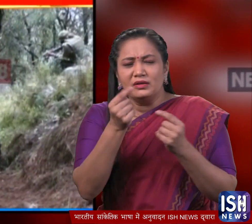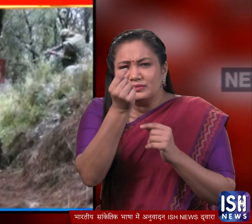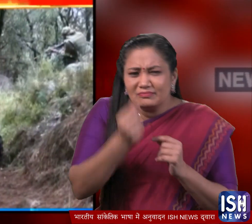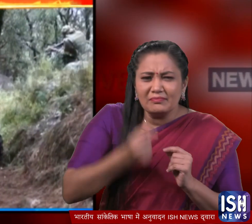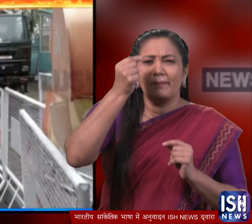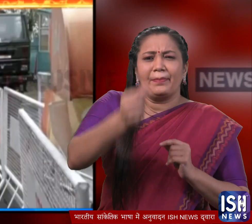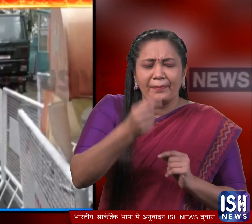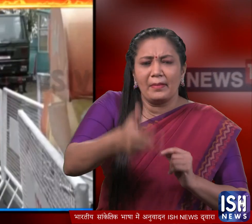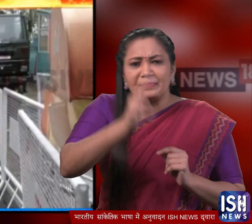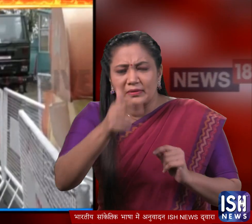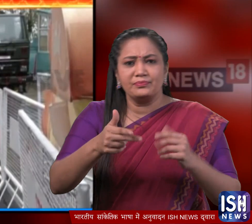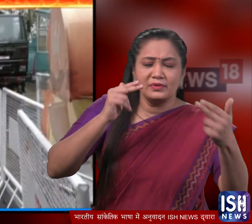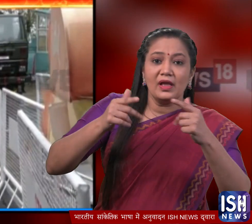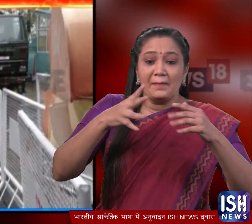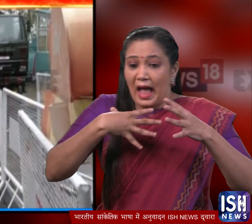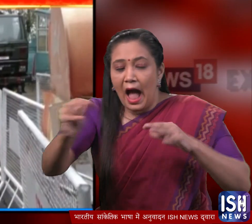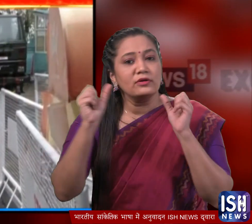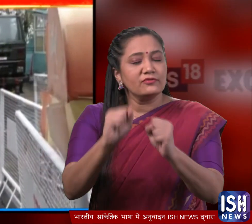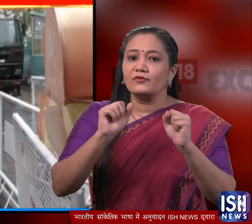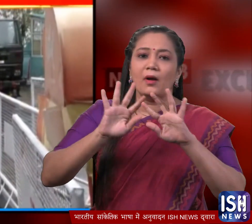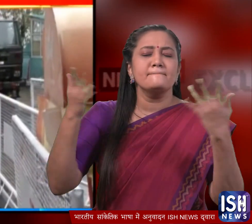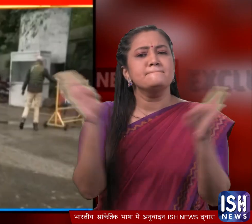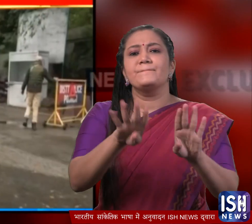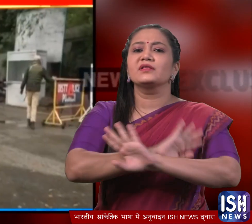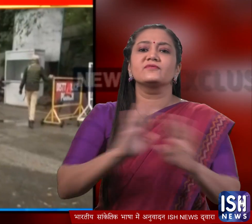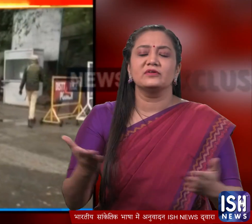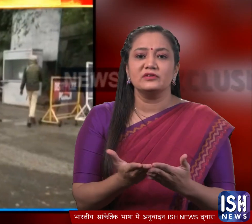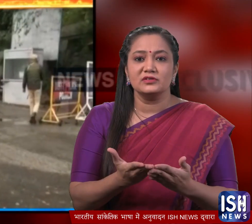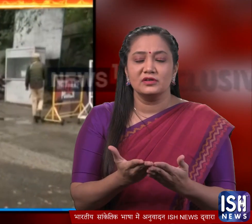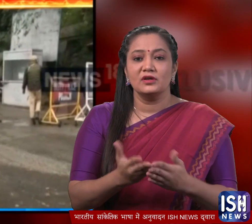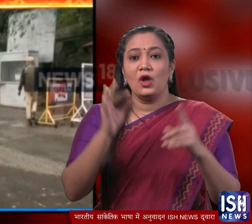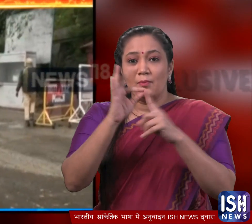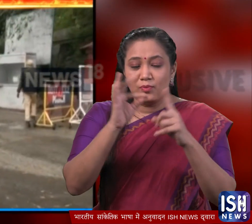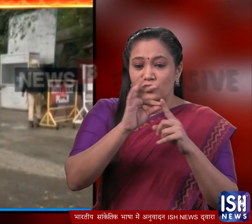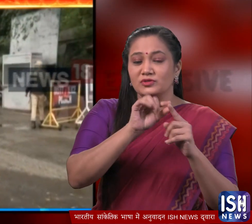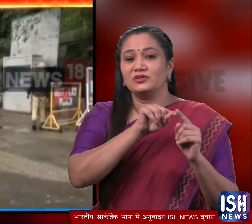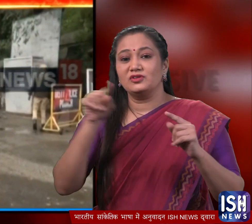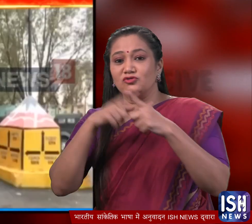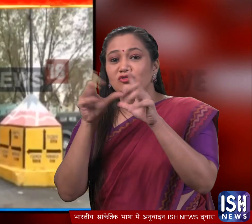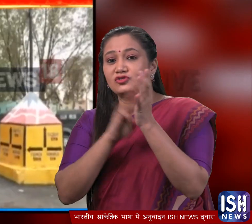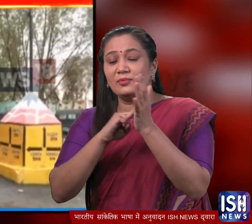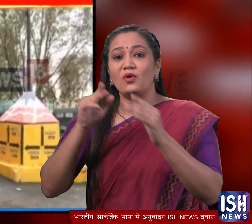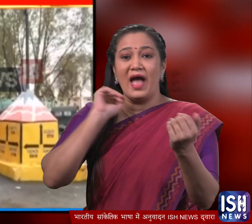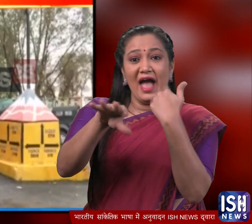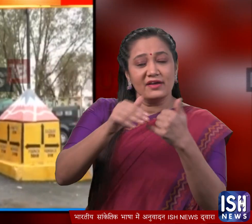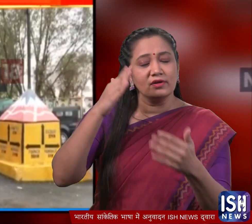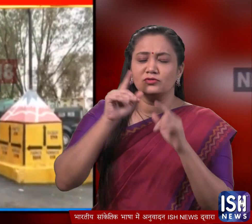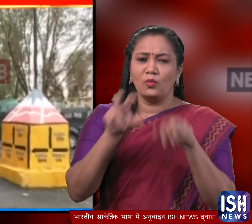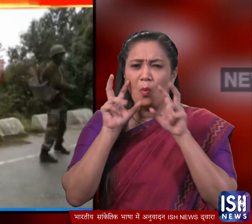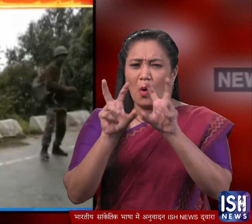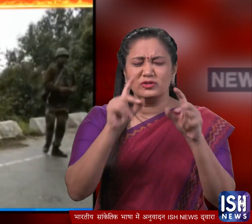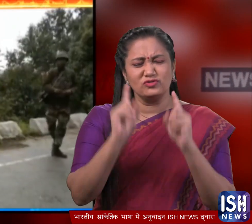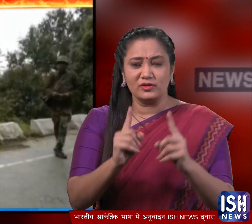रहकर फायरिंग होती रही और बाहर निकलने के सारे रास्ते सील कर दिए गए, तो दूसरी तरफ पुंछ जम्मू नेशनल हाईवे पर भी चौकसी बढ़ा दी